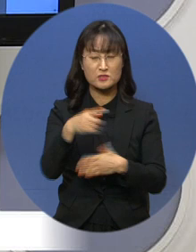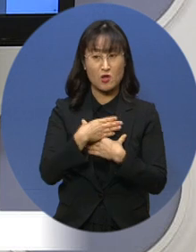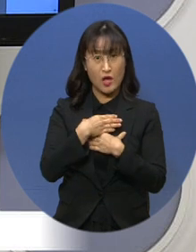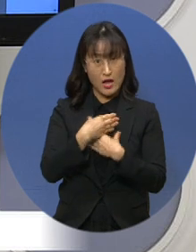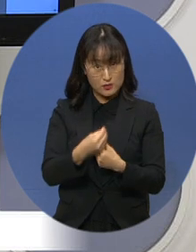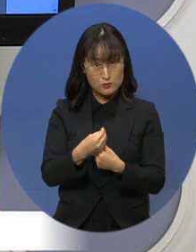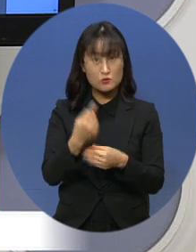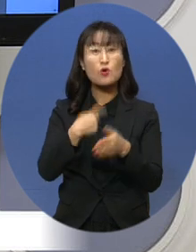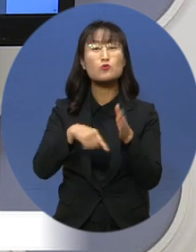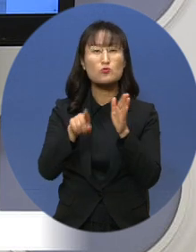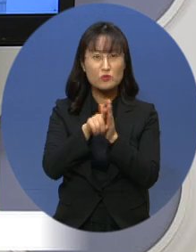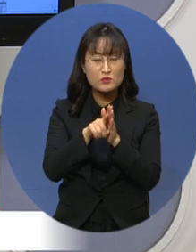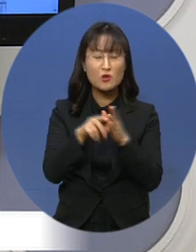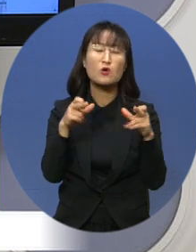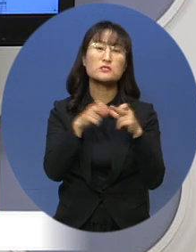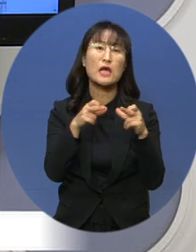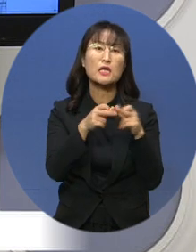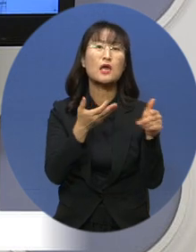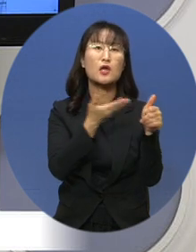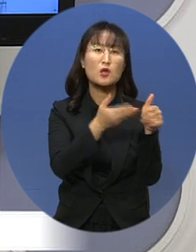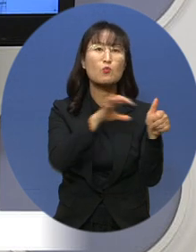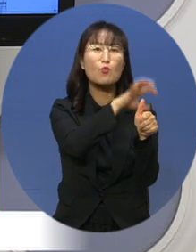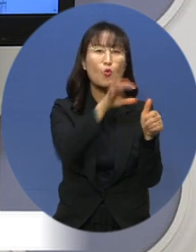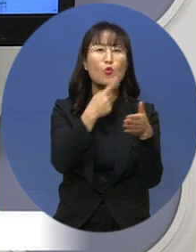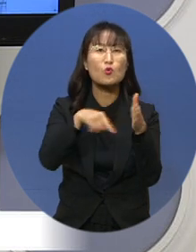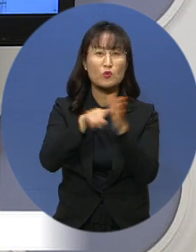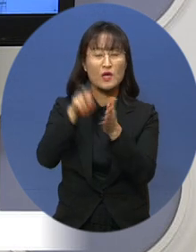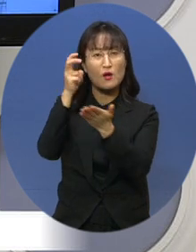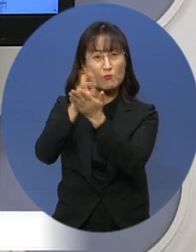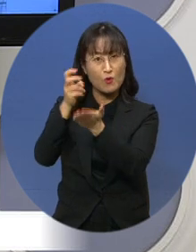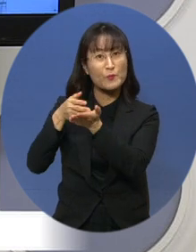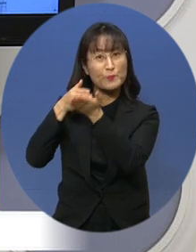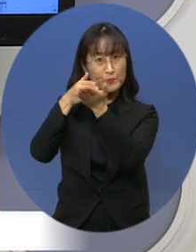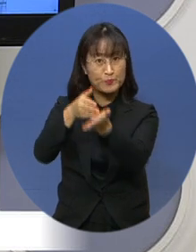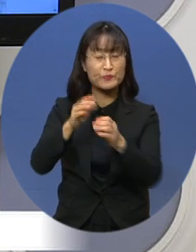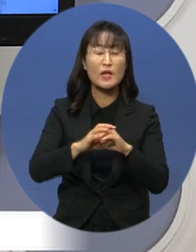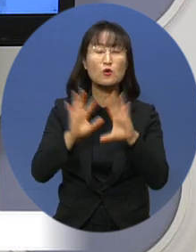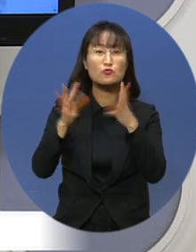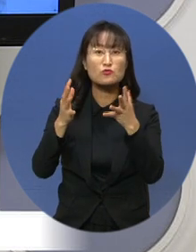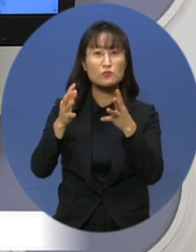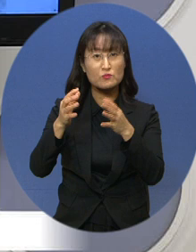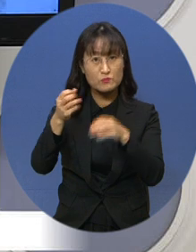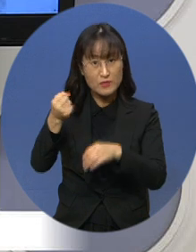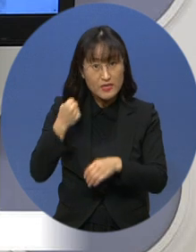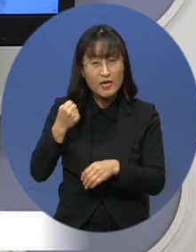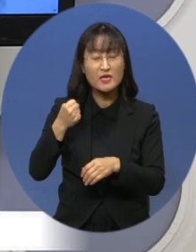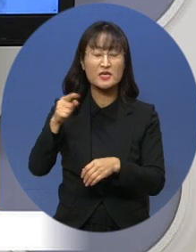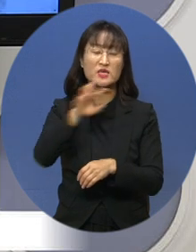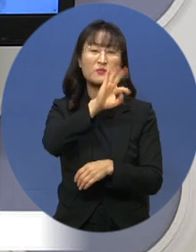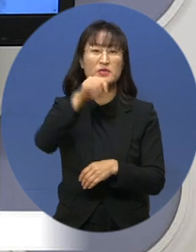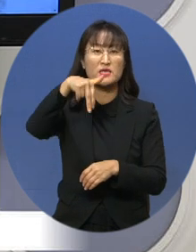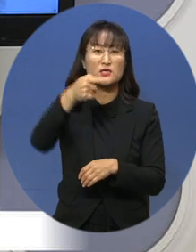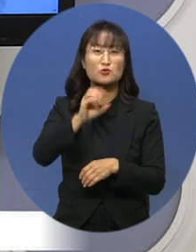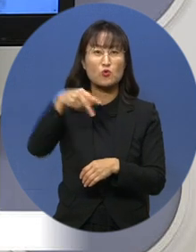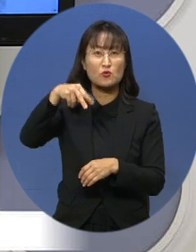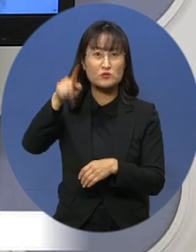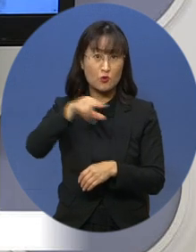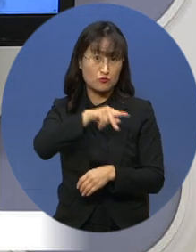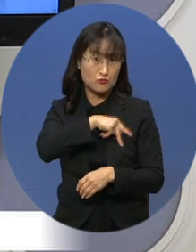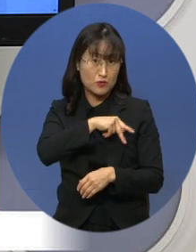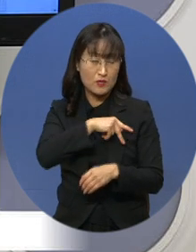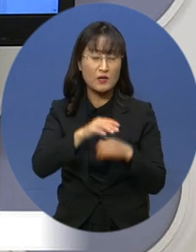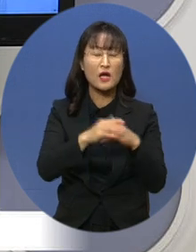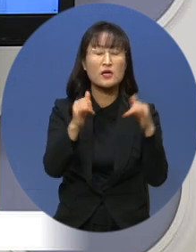당사자 를 보호하기 위한 법안이 발의 됩니다 국민의 힘 이종성 의원은 지난달 30일 장애인